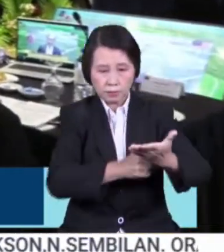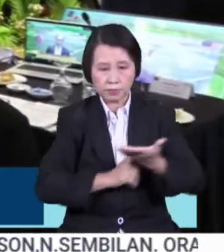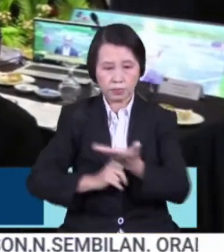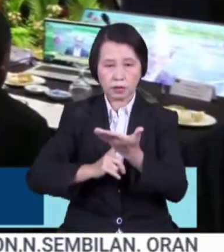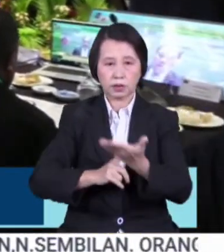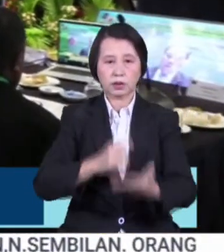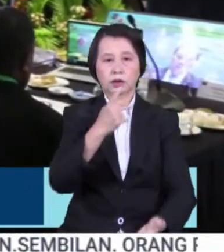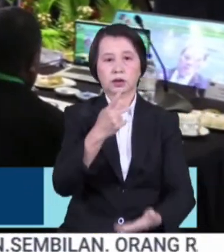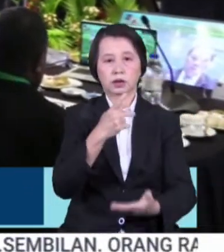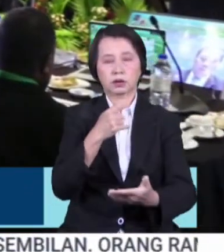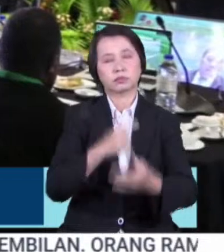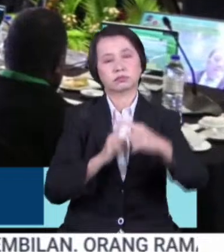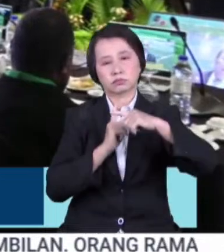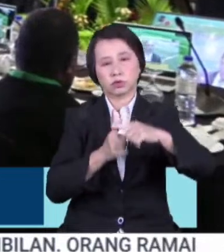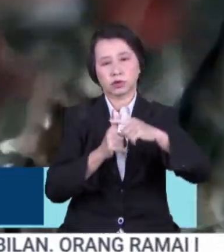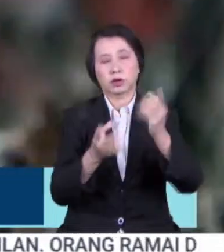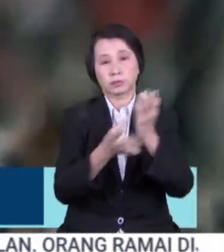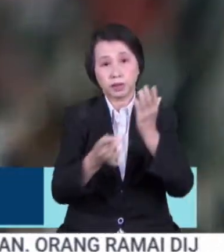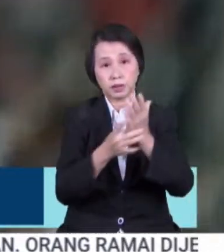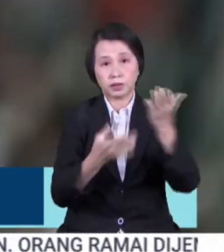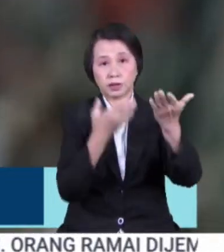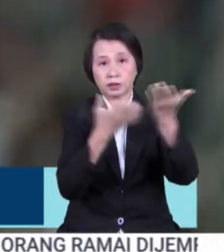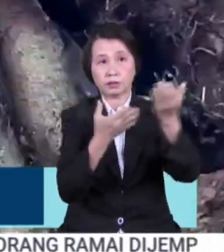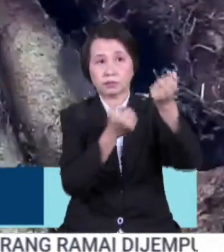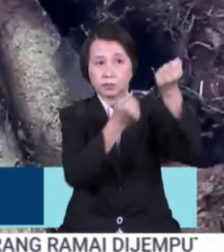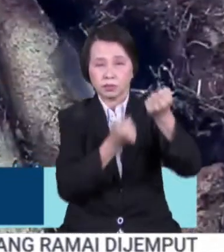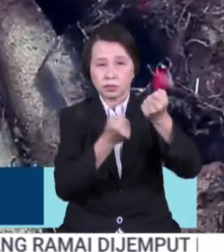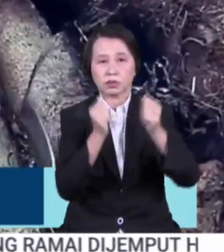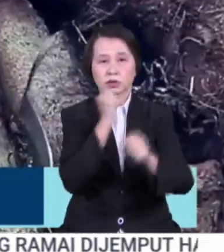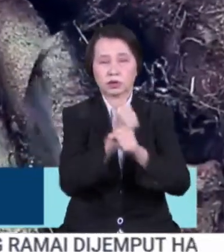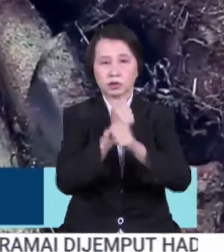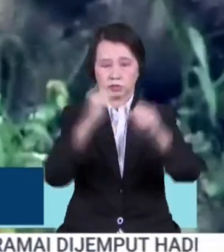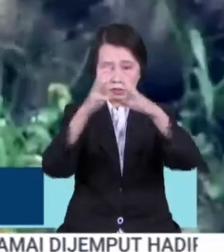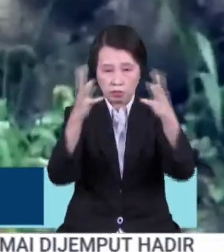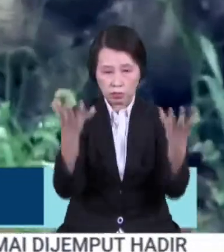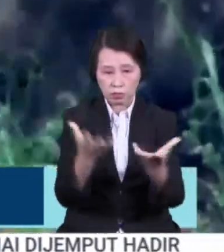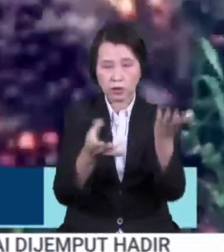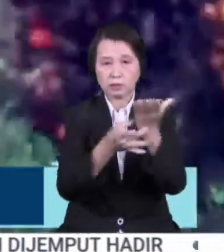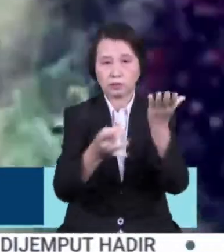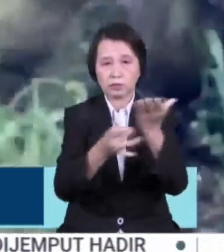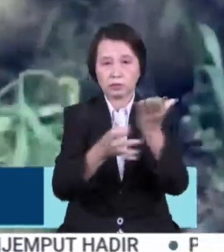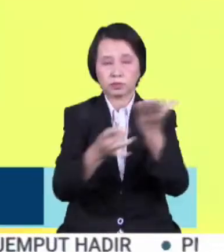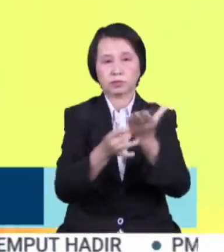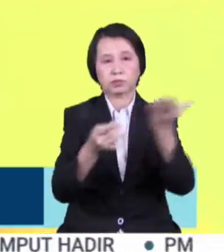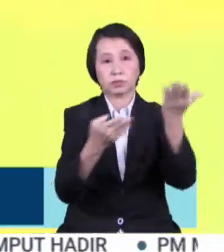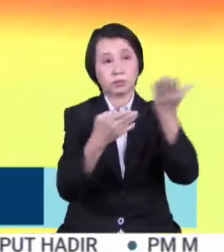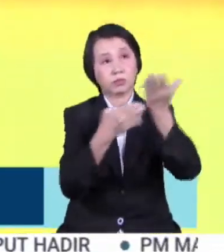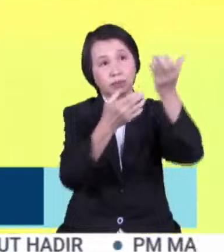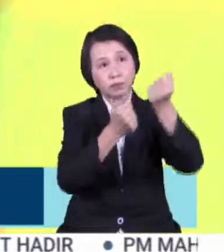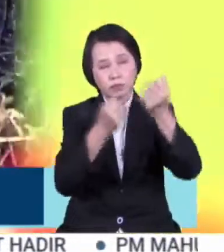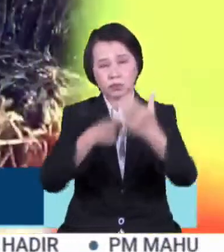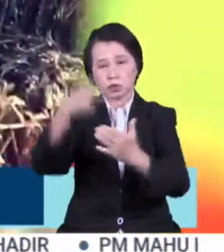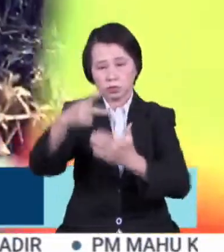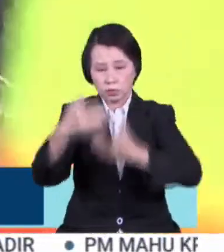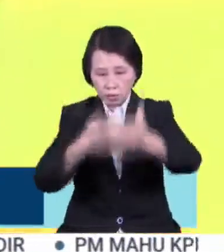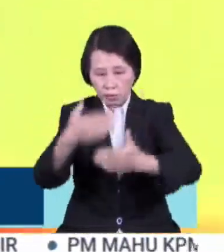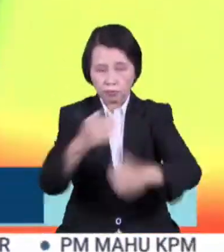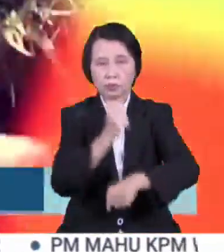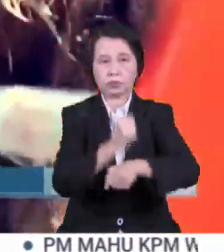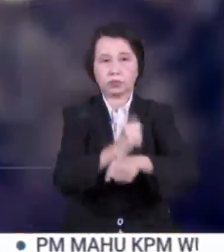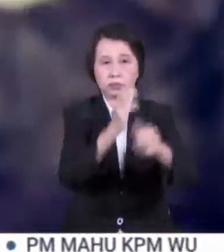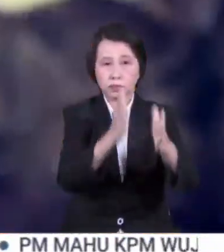adalah kempen positif minyak sawit, rangka kerja global prinsip minyak sawit mampan dan program kemajuan pekebun